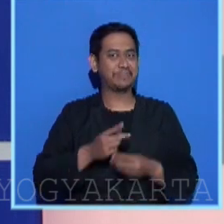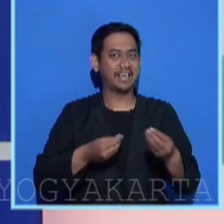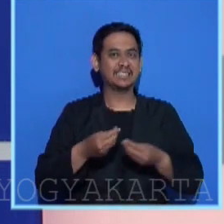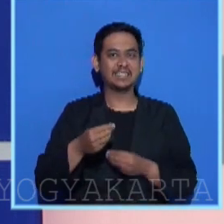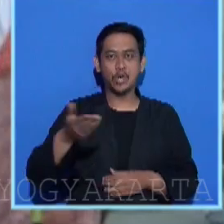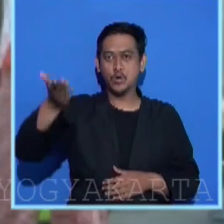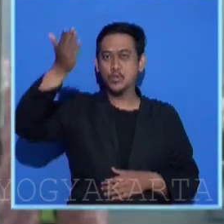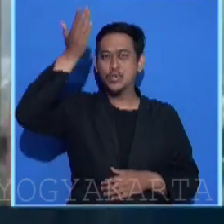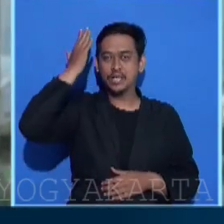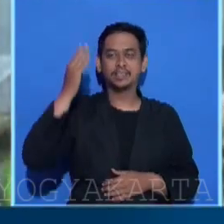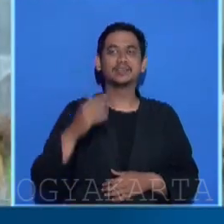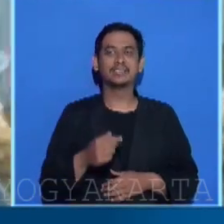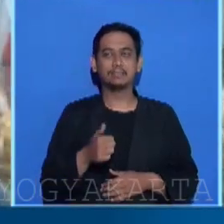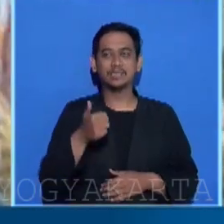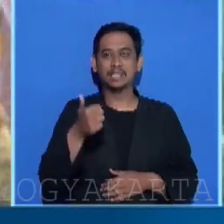masa lampau.